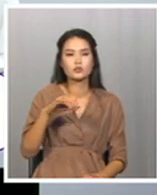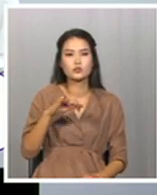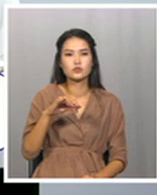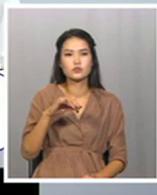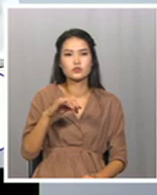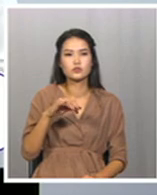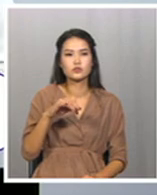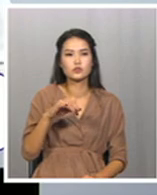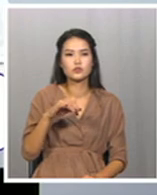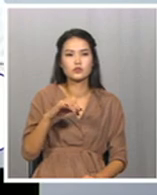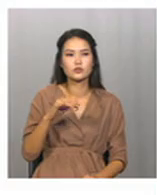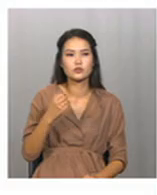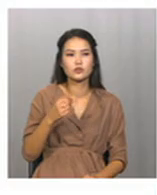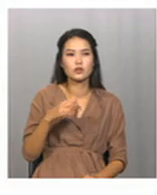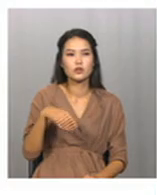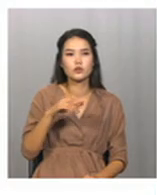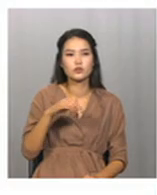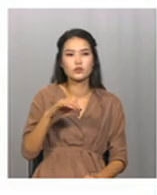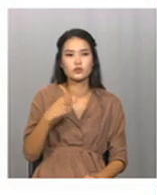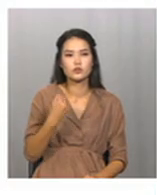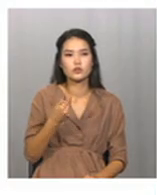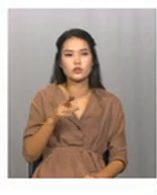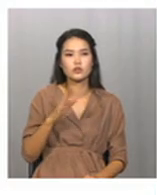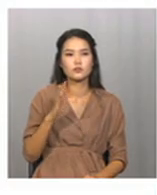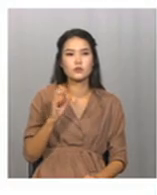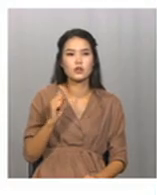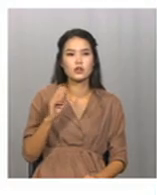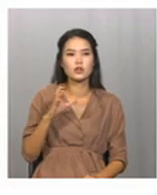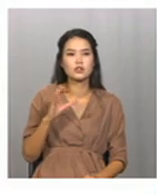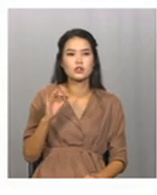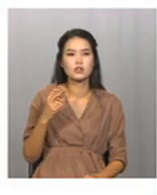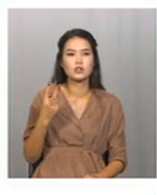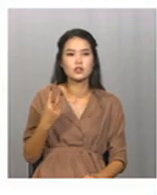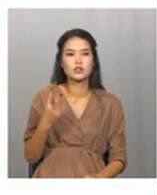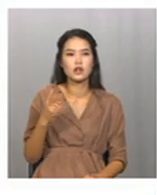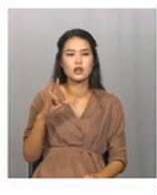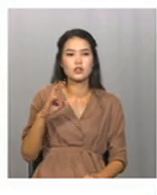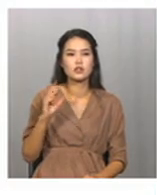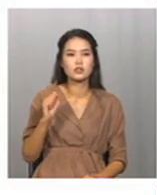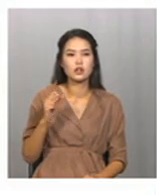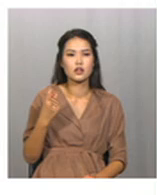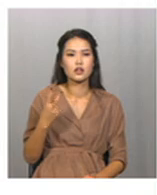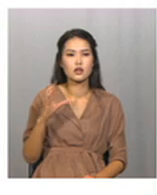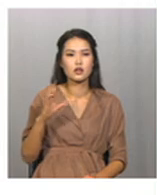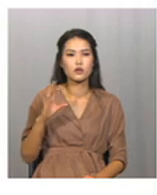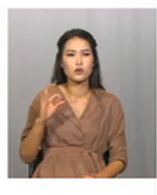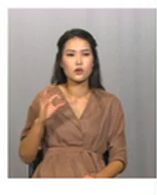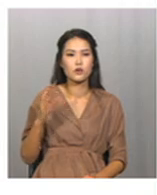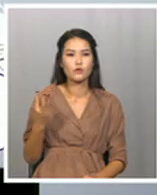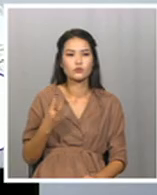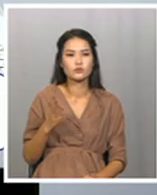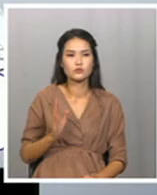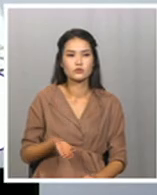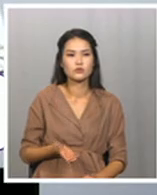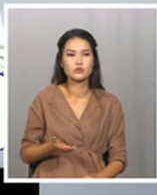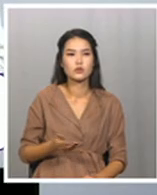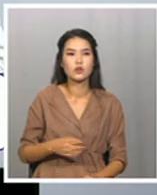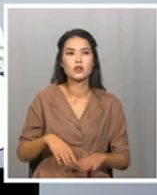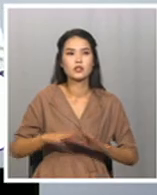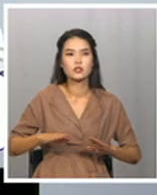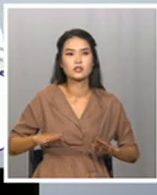негіздермен әрекеттеседі. Яғни ең соңғысы сұйылтылған күкірт қышқылы тұздармен әрекеттеседі.